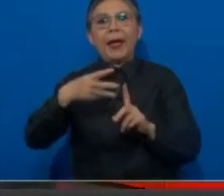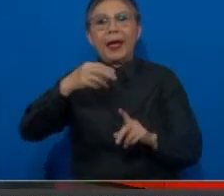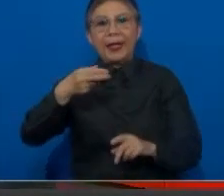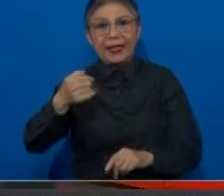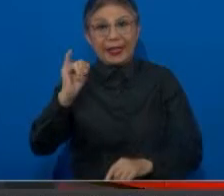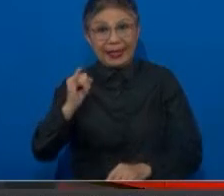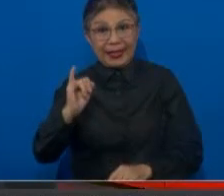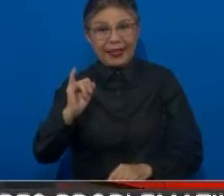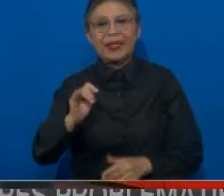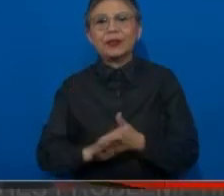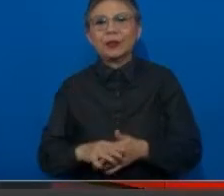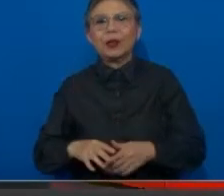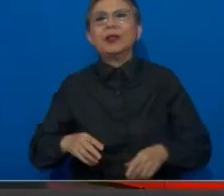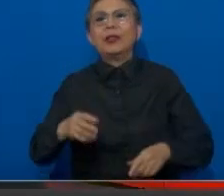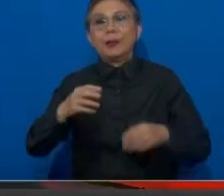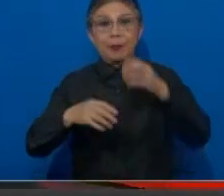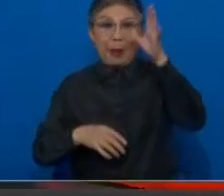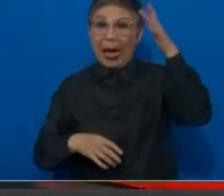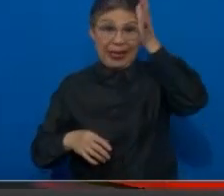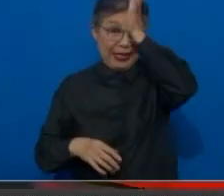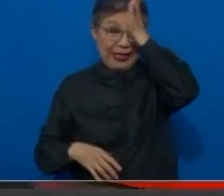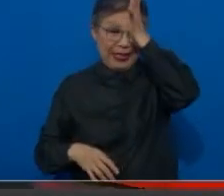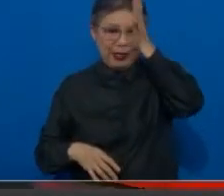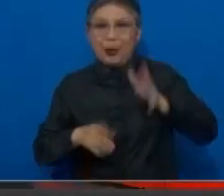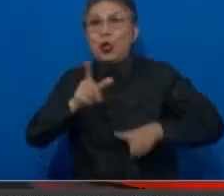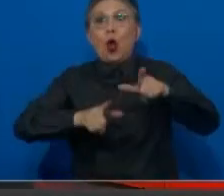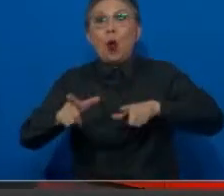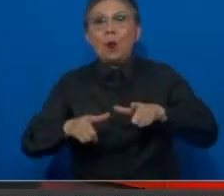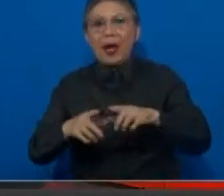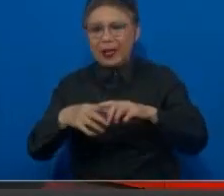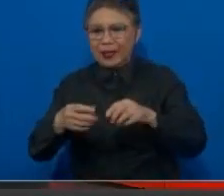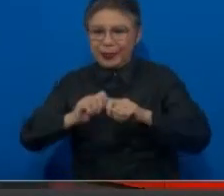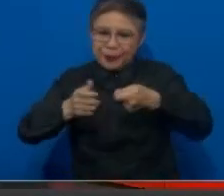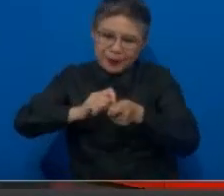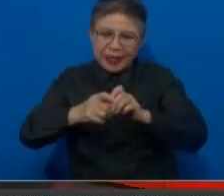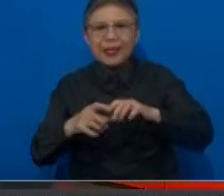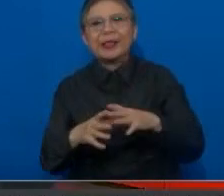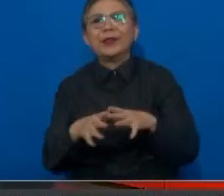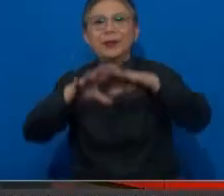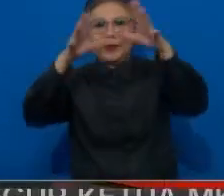Bali menggelar lomba merangkai ratusan lembar uang kertas sebagai bentuk sosialisasi.